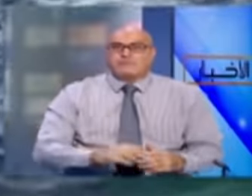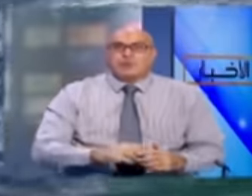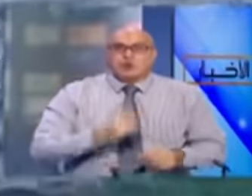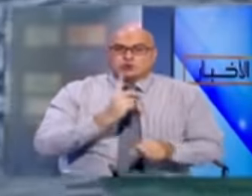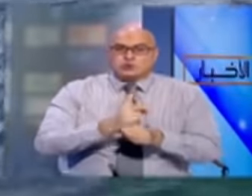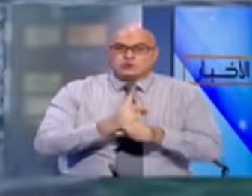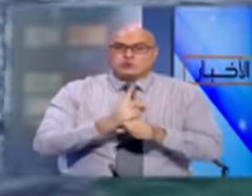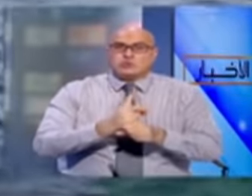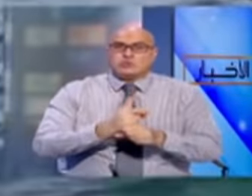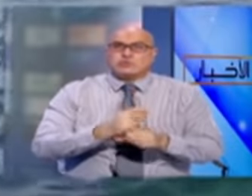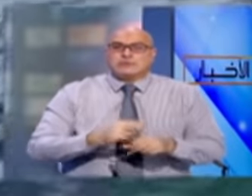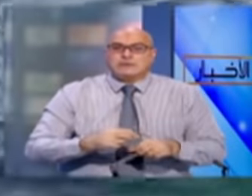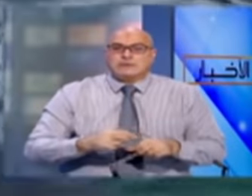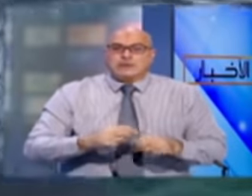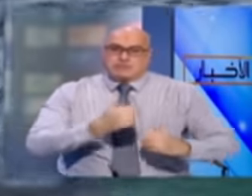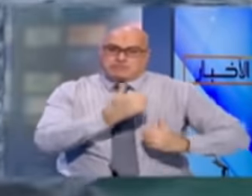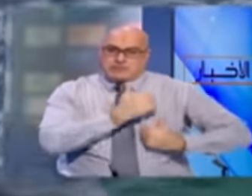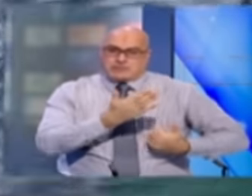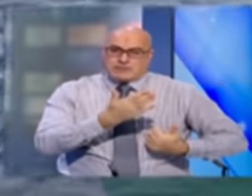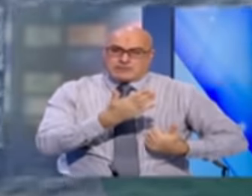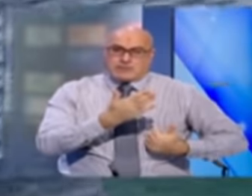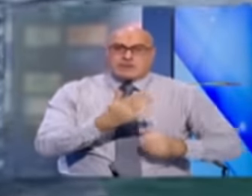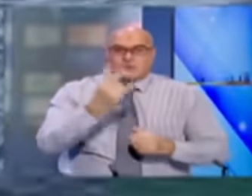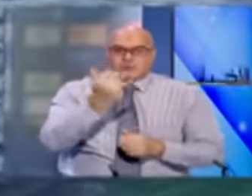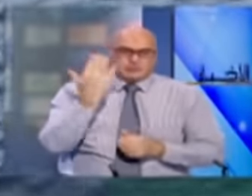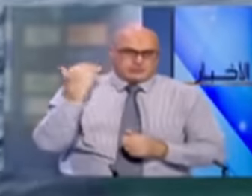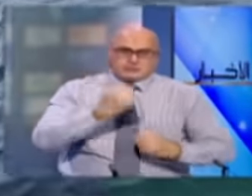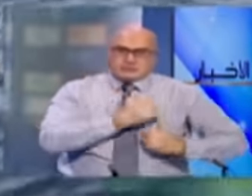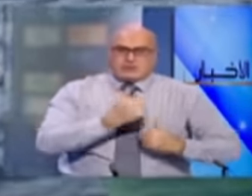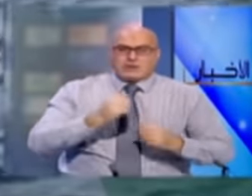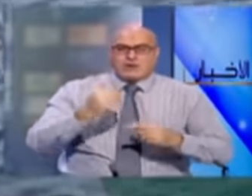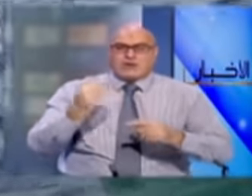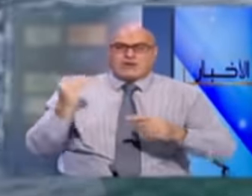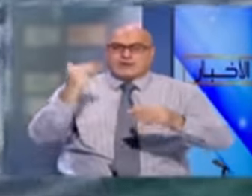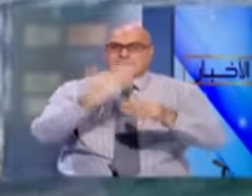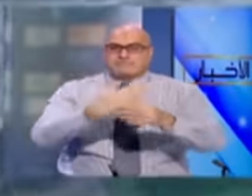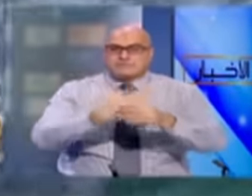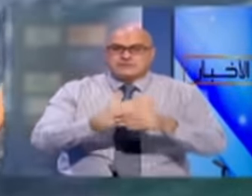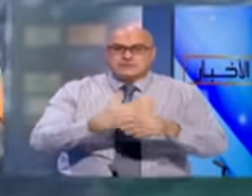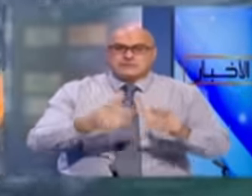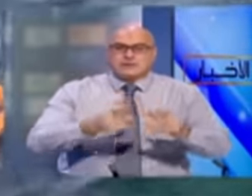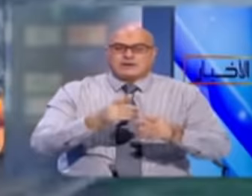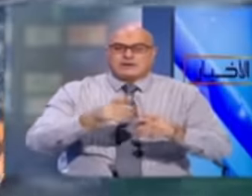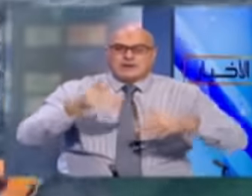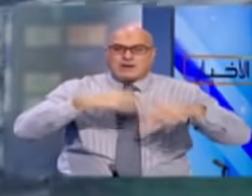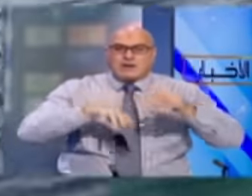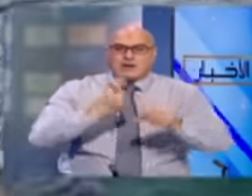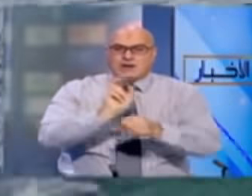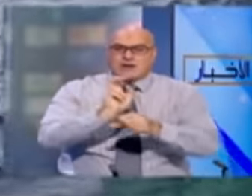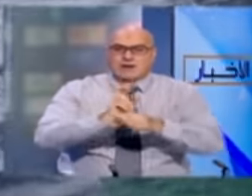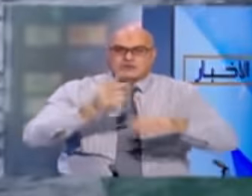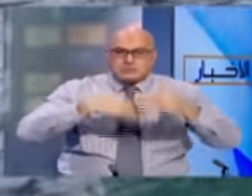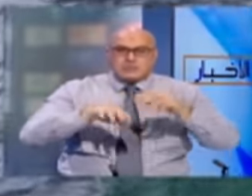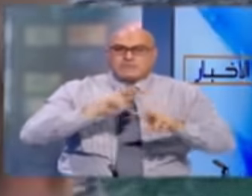وجه السرعة وبكل فعالية يوم أول أمس وحدات من المجموعة الإقليمية لحراس